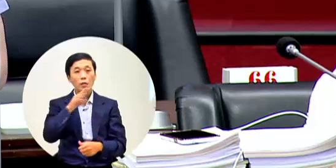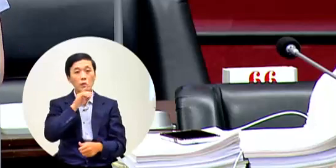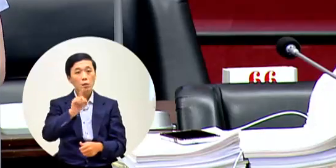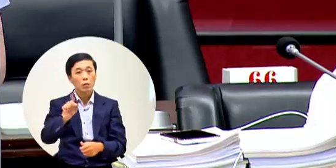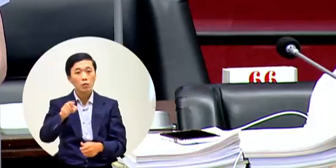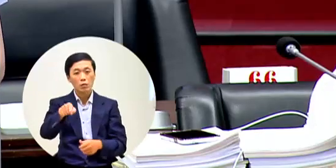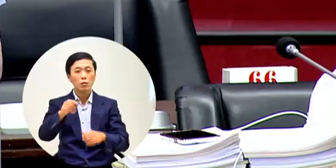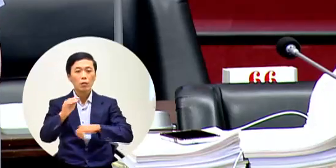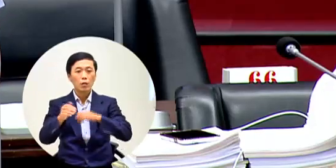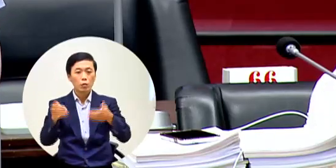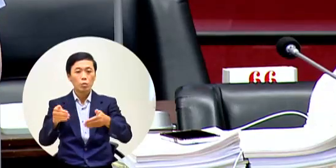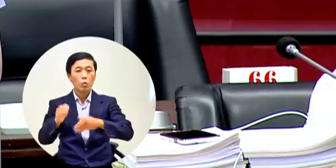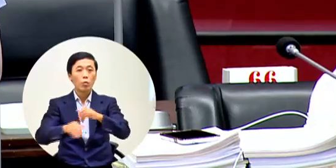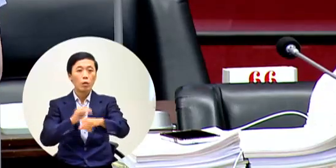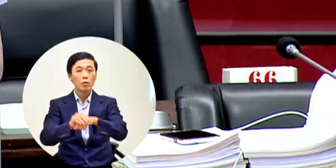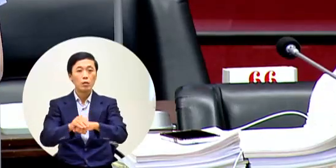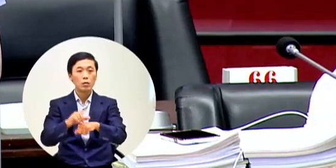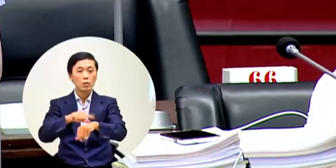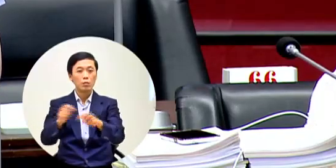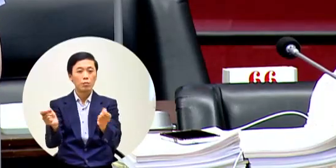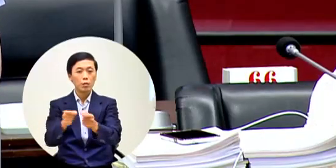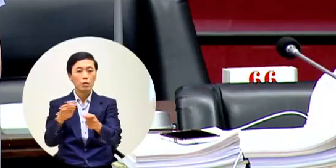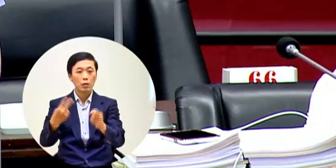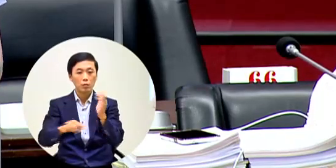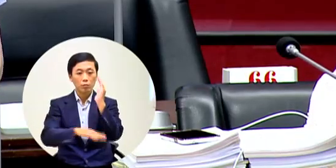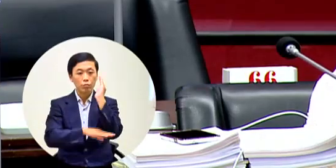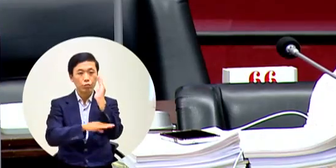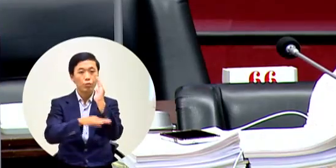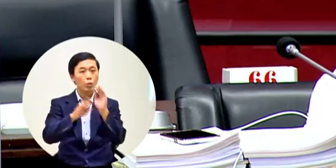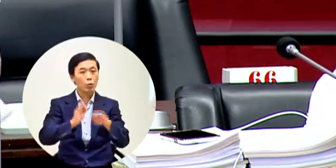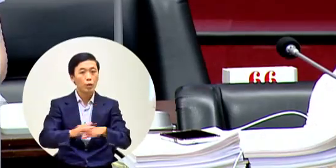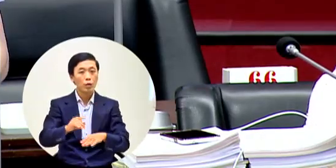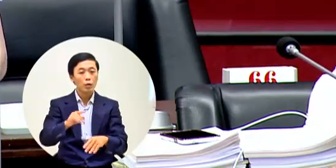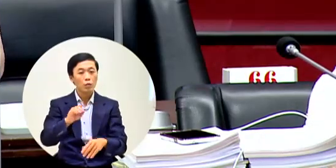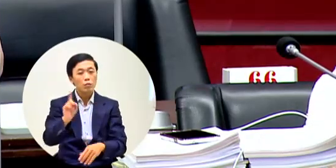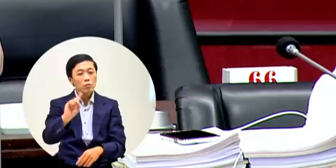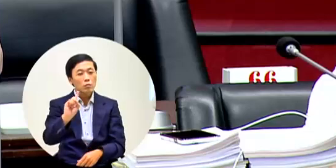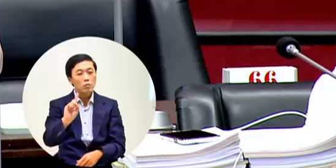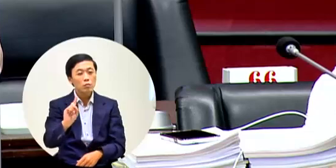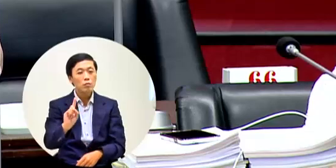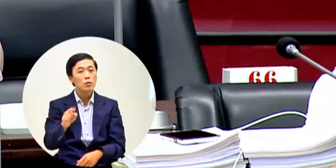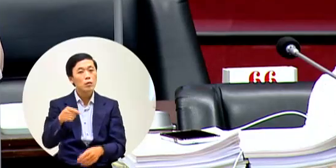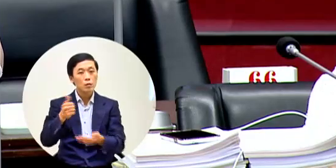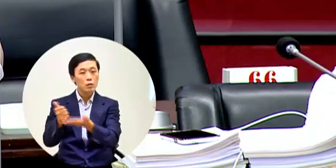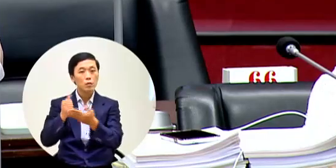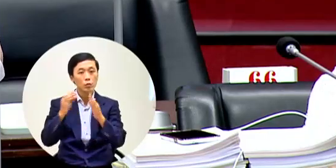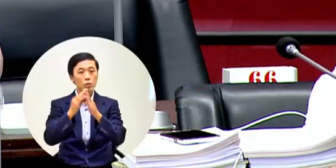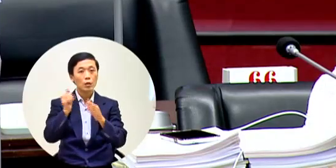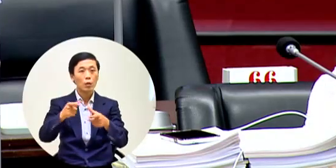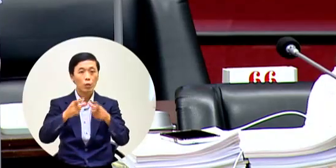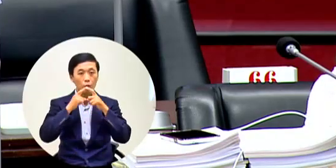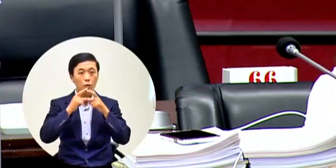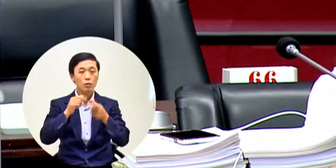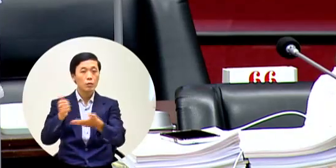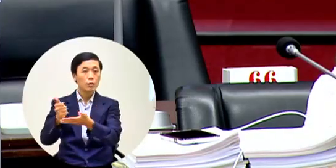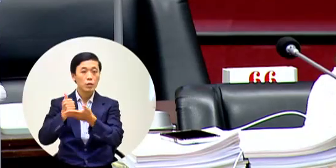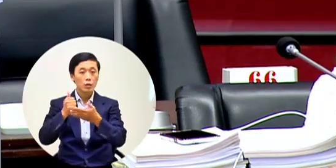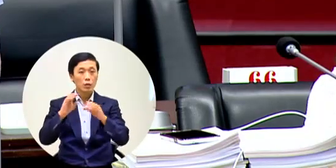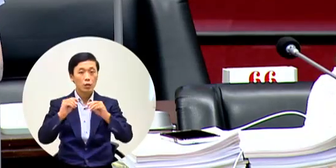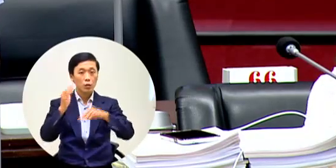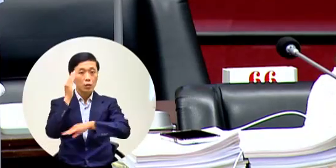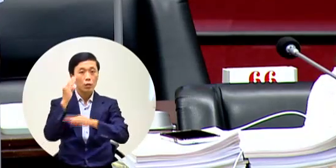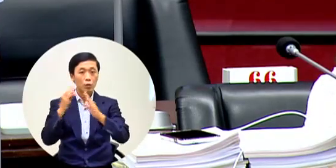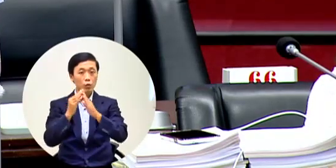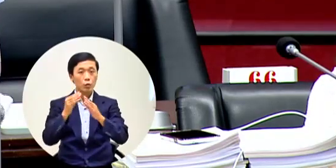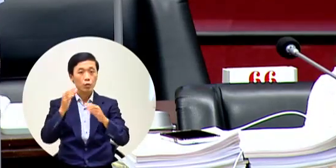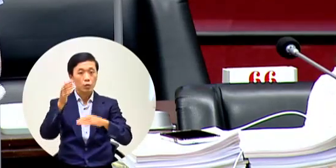尔，但是还会积水吼，是不是有这样的问题来？请局长答复一下。 请我们地震局陈代